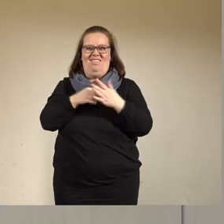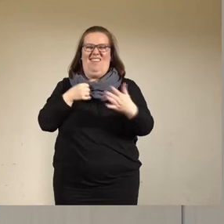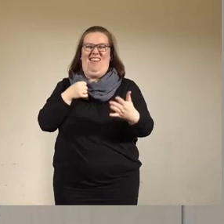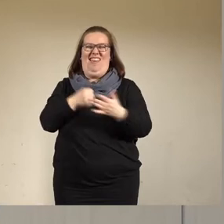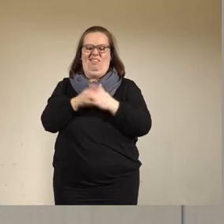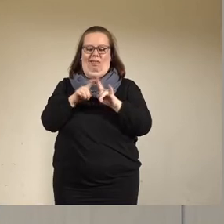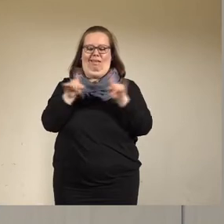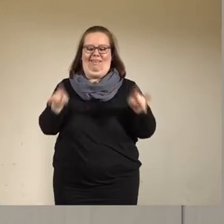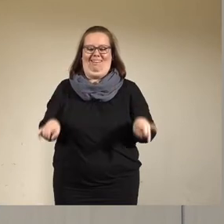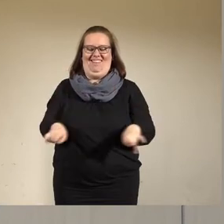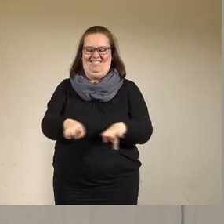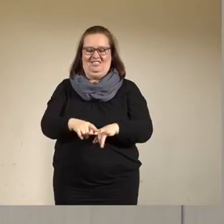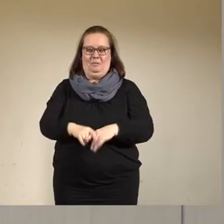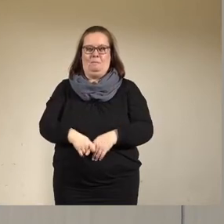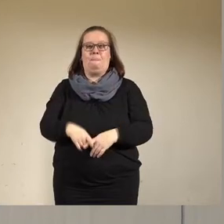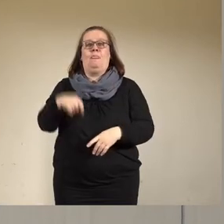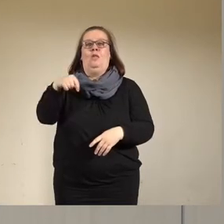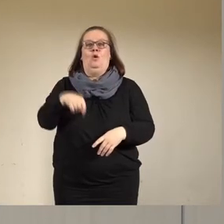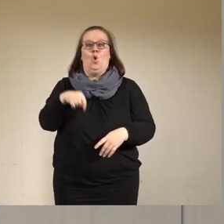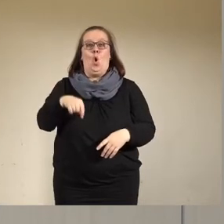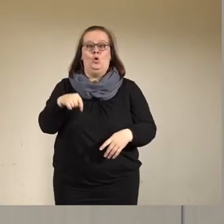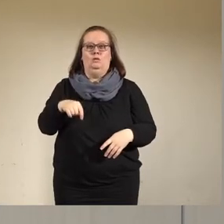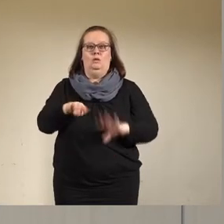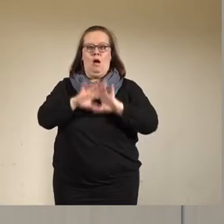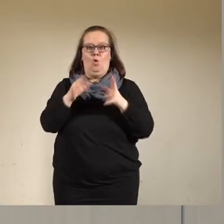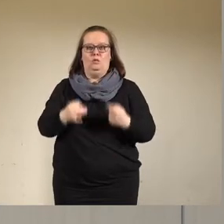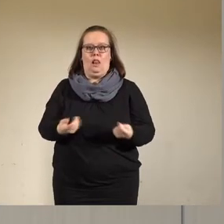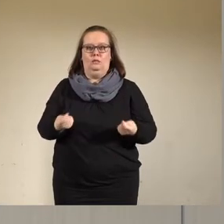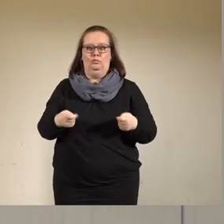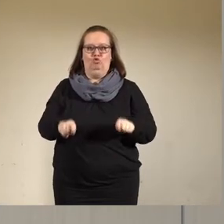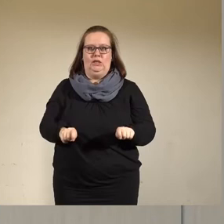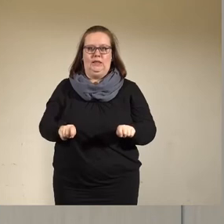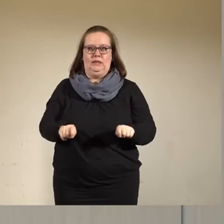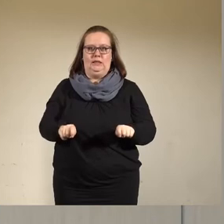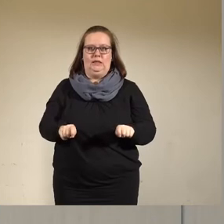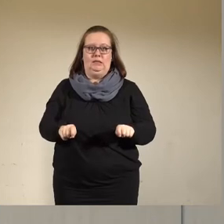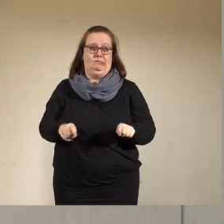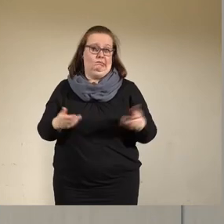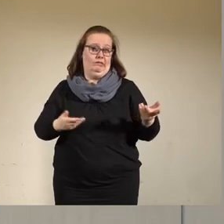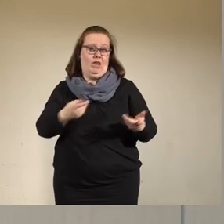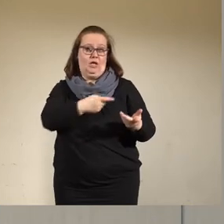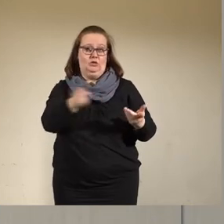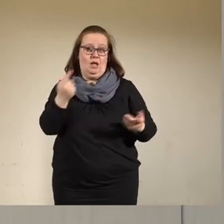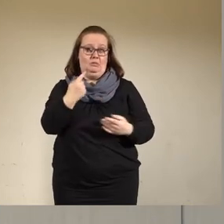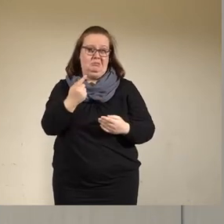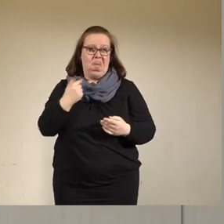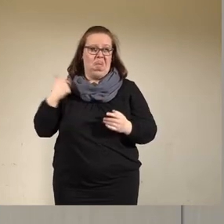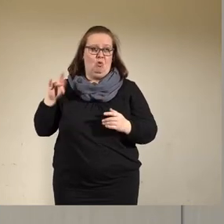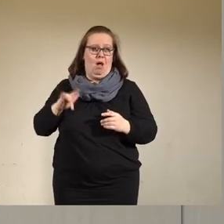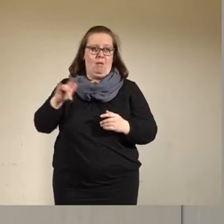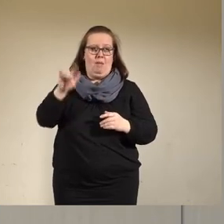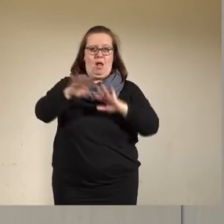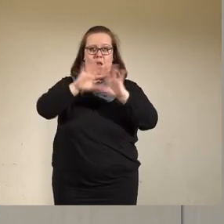Datenendgeräten. Heute beschließen wir hier den Haushalt und vielleicht für die Menschen, die nicht dauernd im Stadtrat sind,